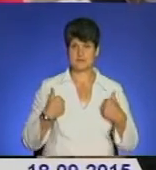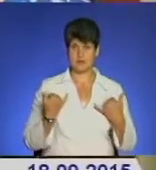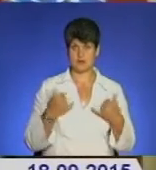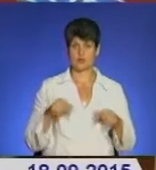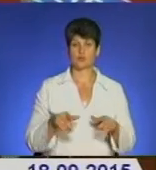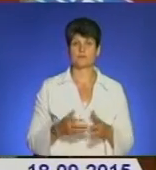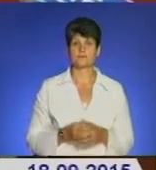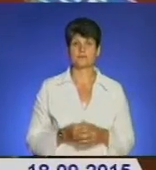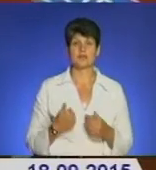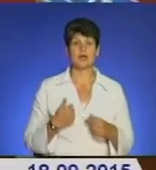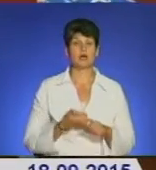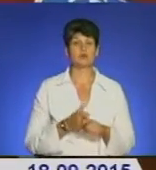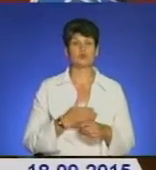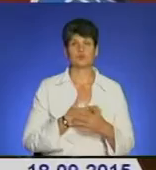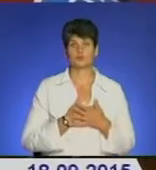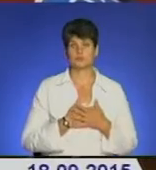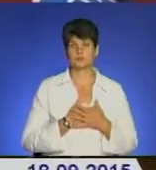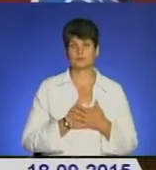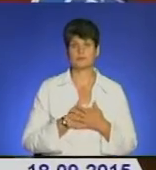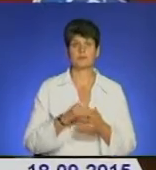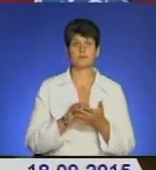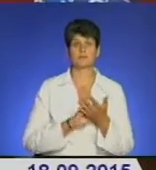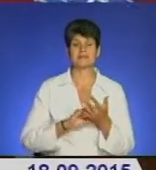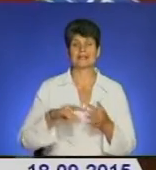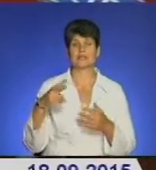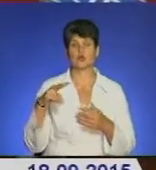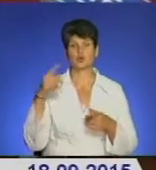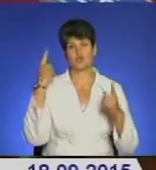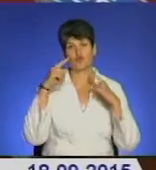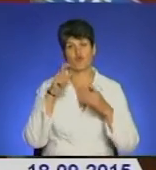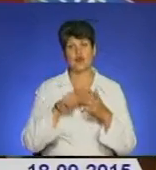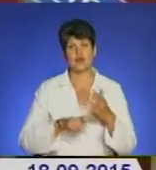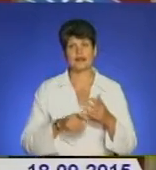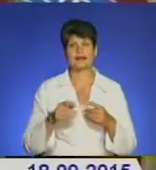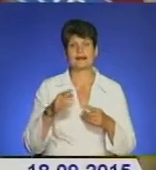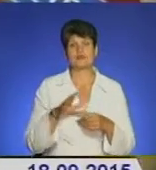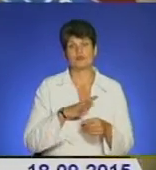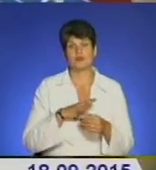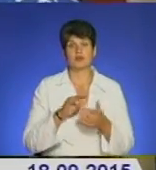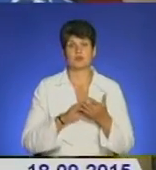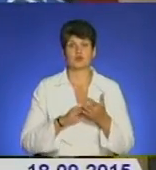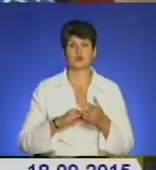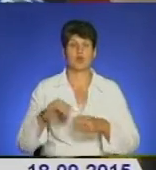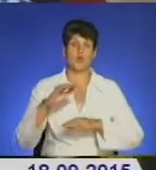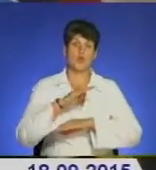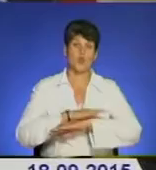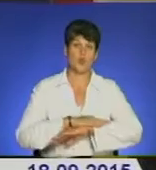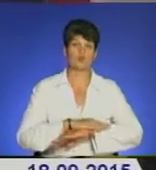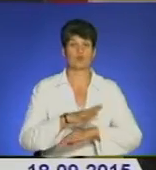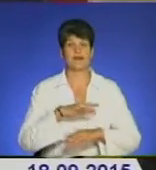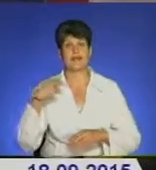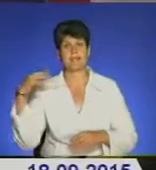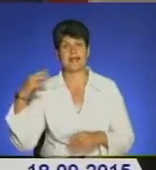тут. Я дуже люблю писати літературні твори. Інколи пишу їх на уроці або на